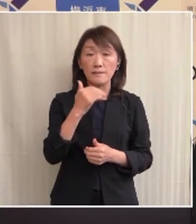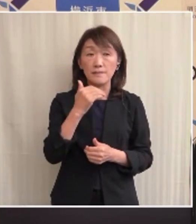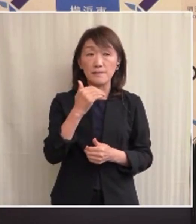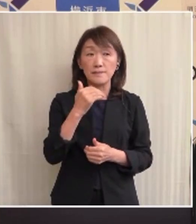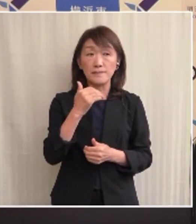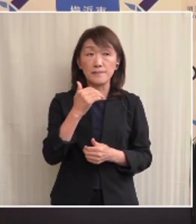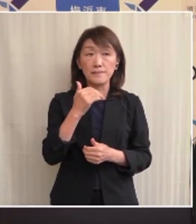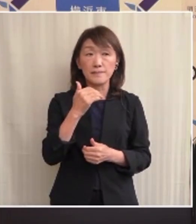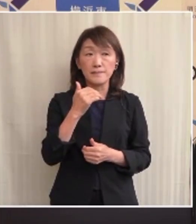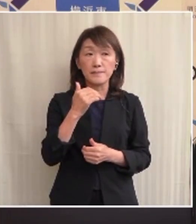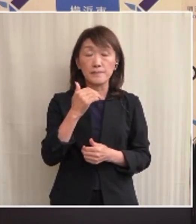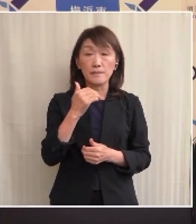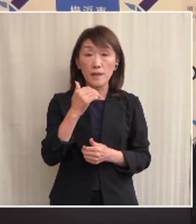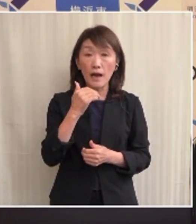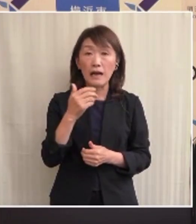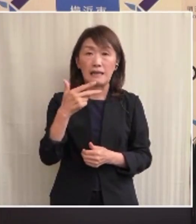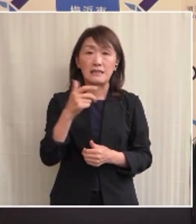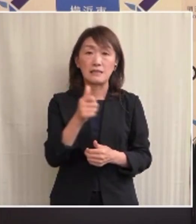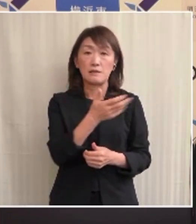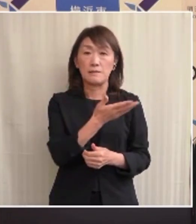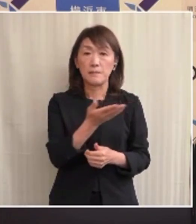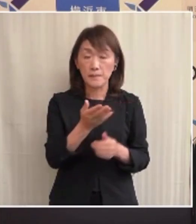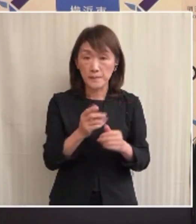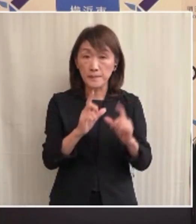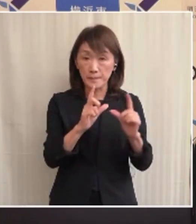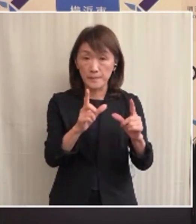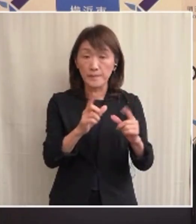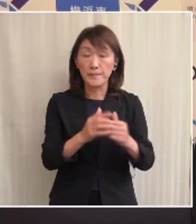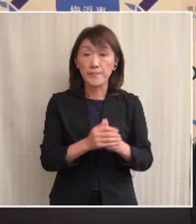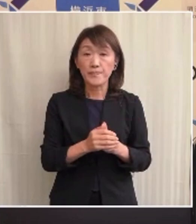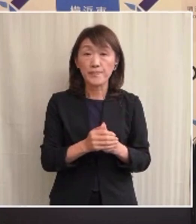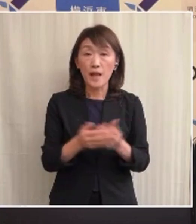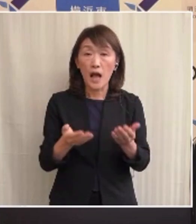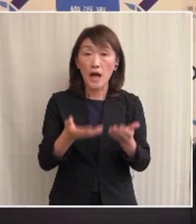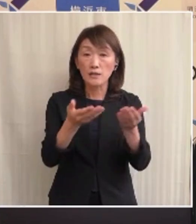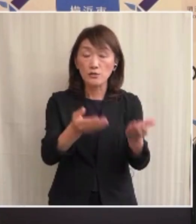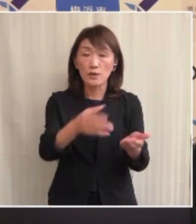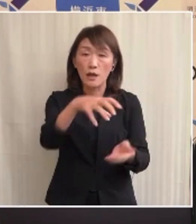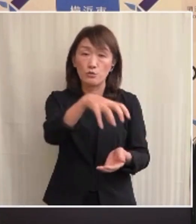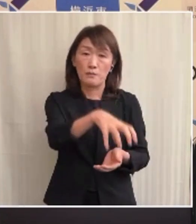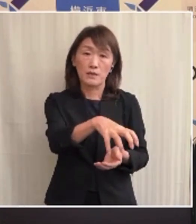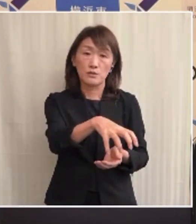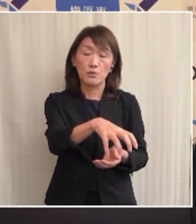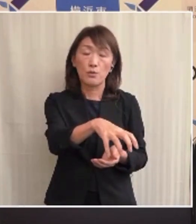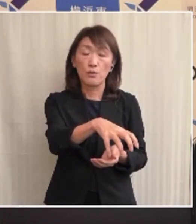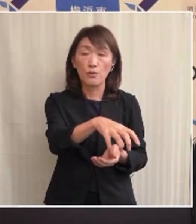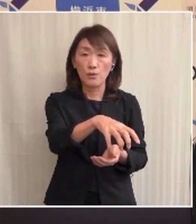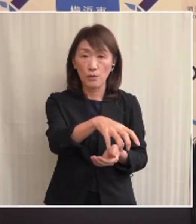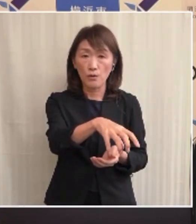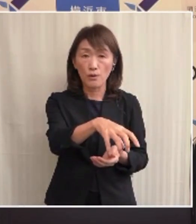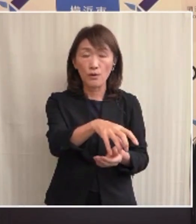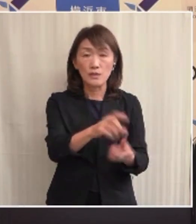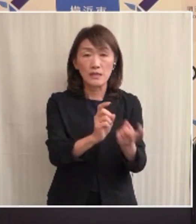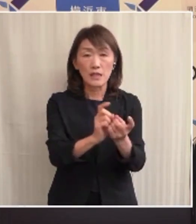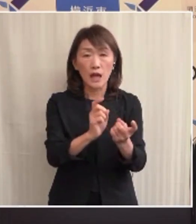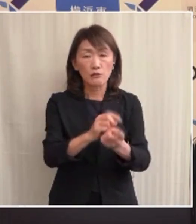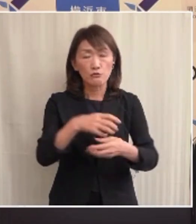めんなさい、話下げちゃってごめんなさい、はい、それでそういった預け場所に対するこう懸